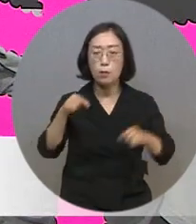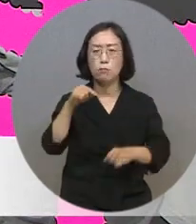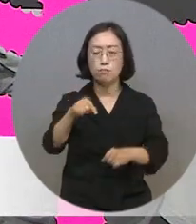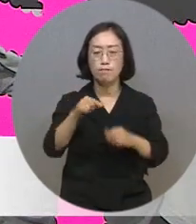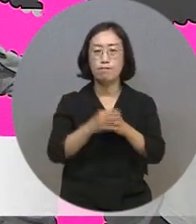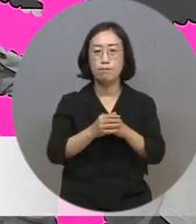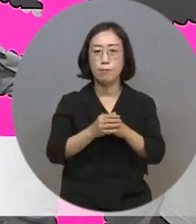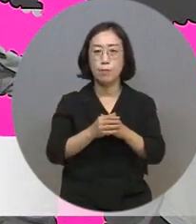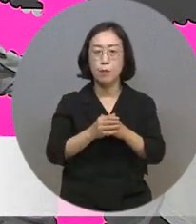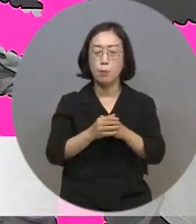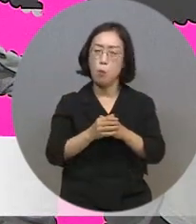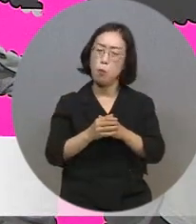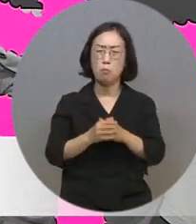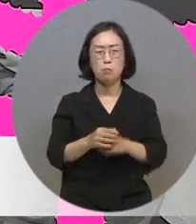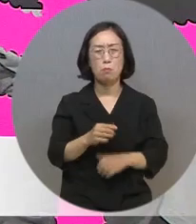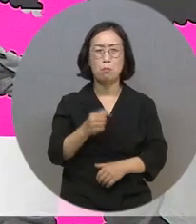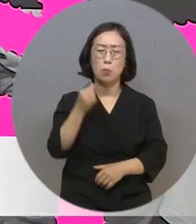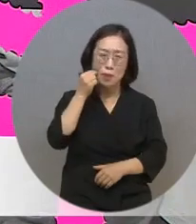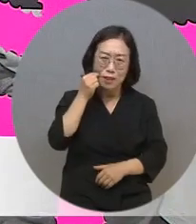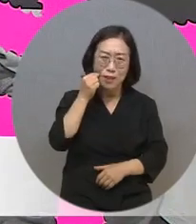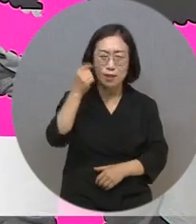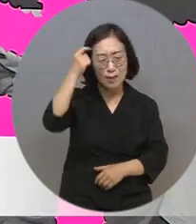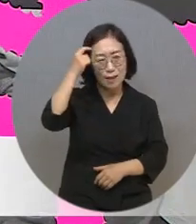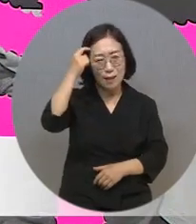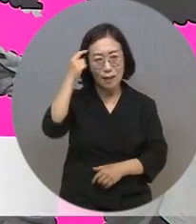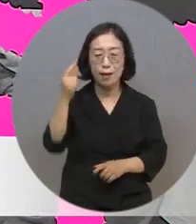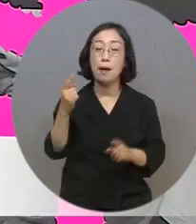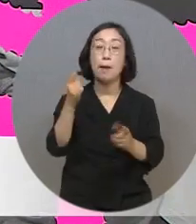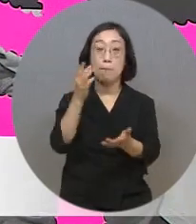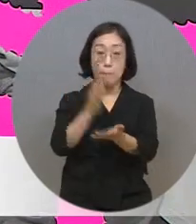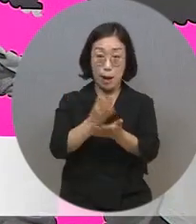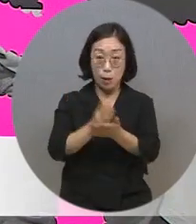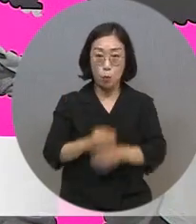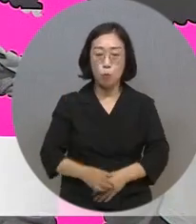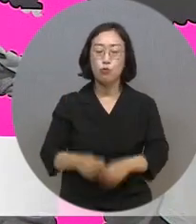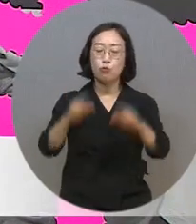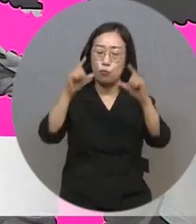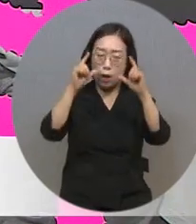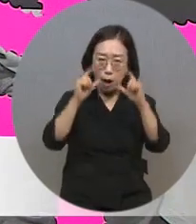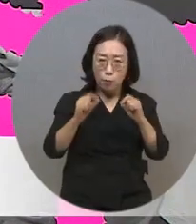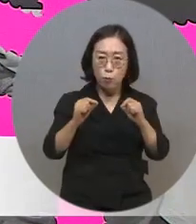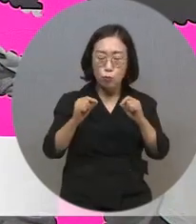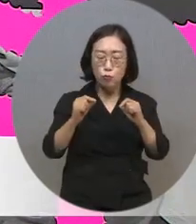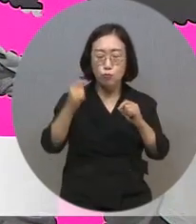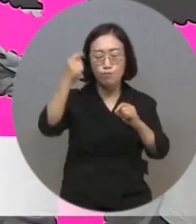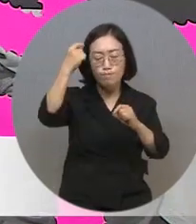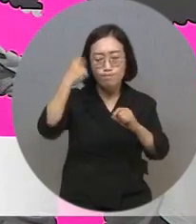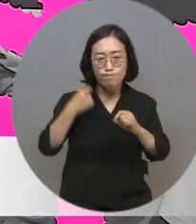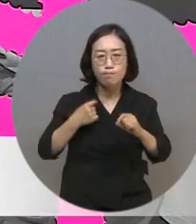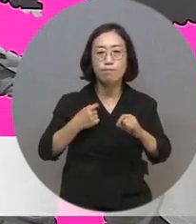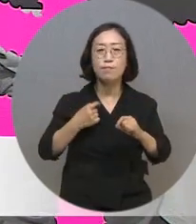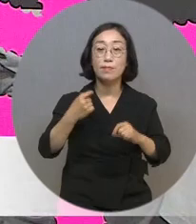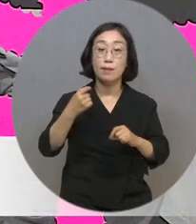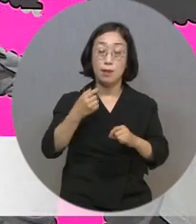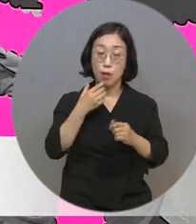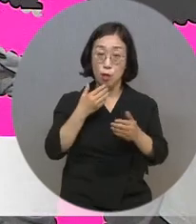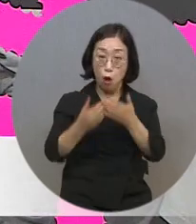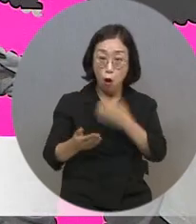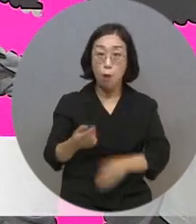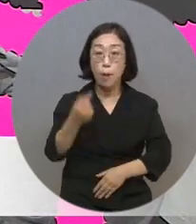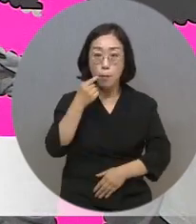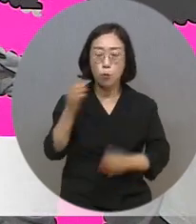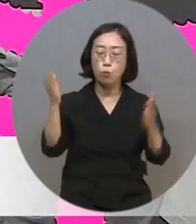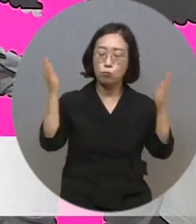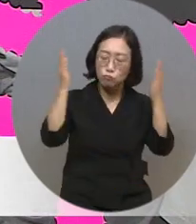대한 선입견, 편견을 조금 내려놓고 눈을 감고도 경험을 해보고 귀를 막고도 경험을